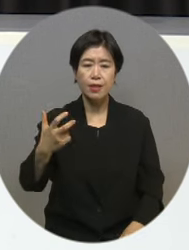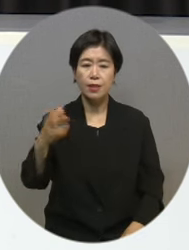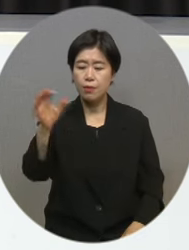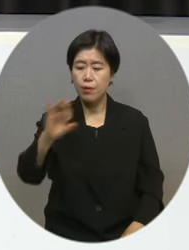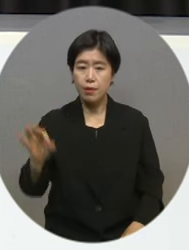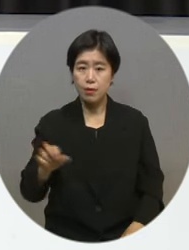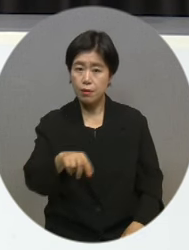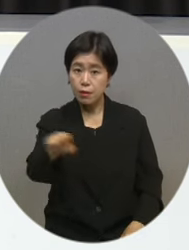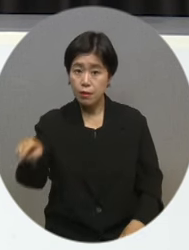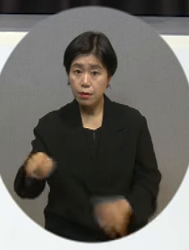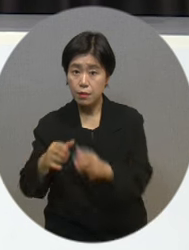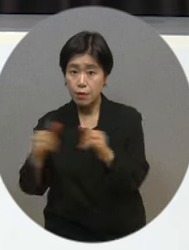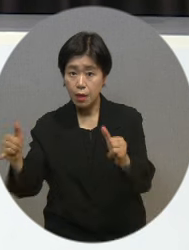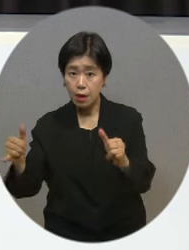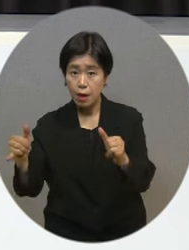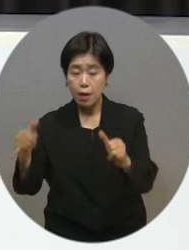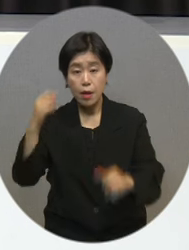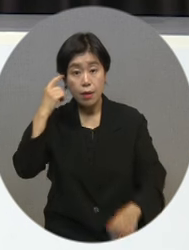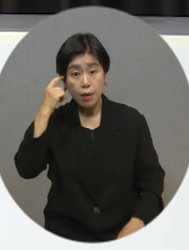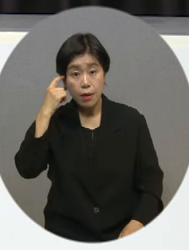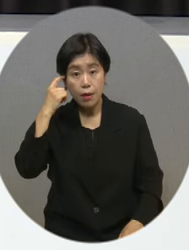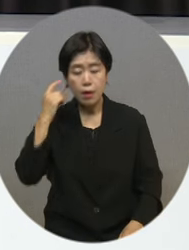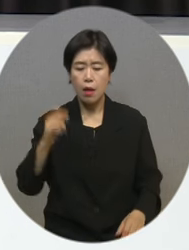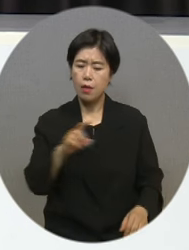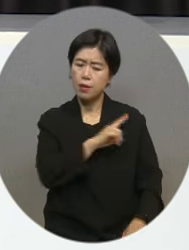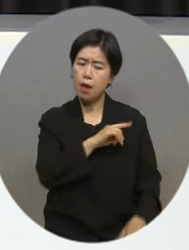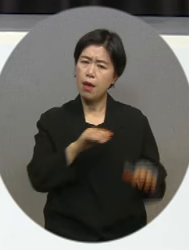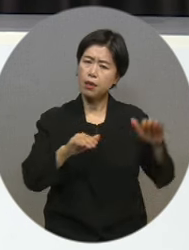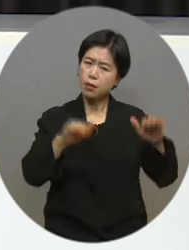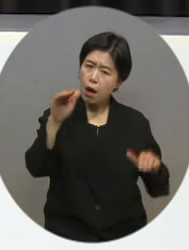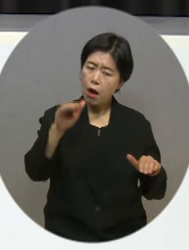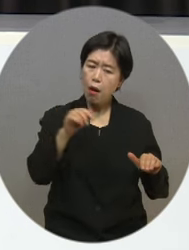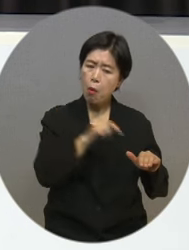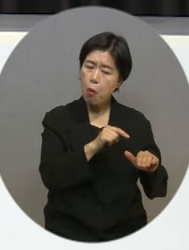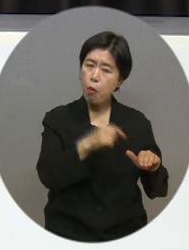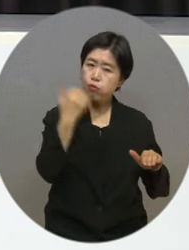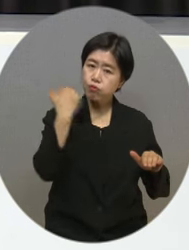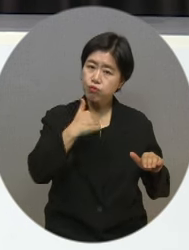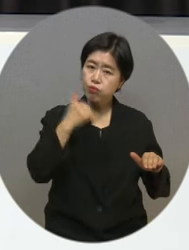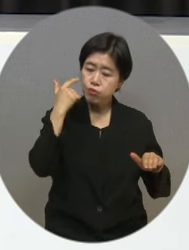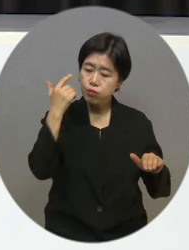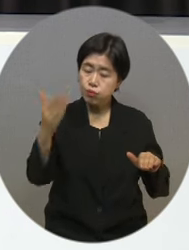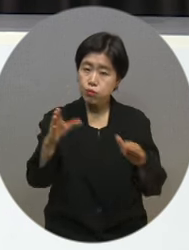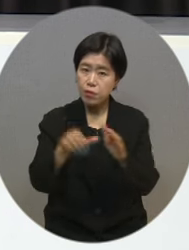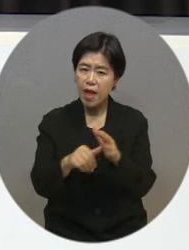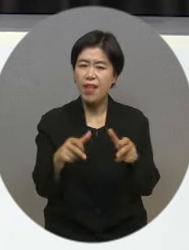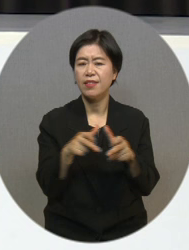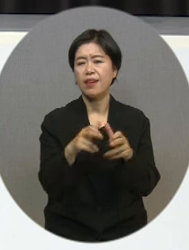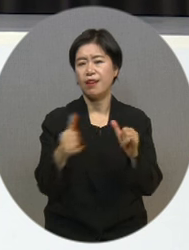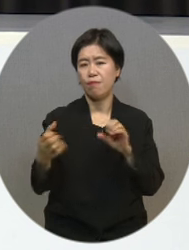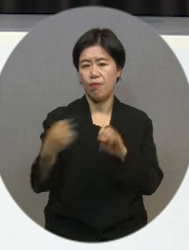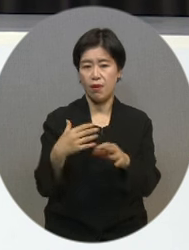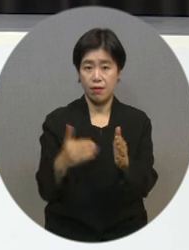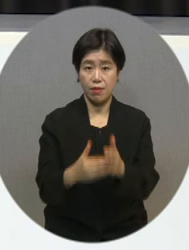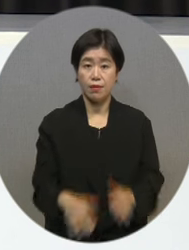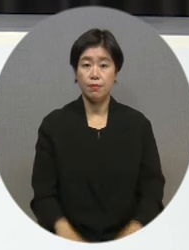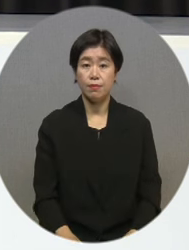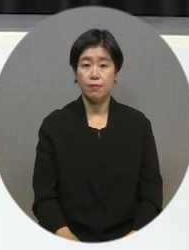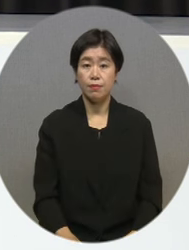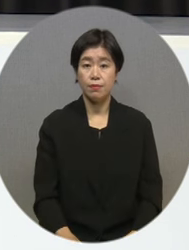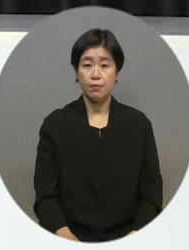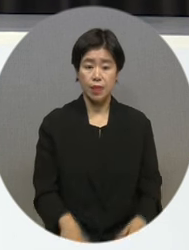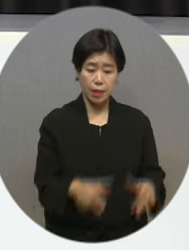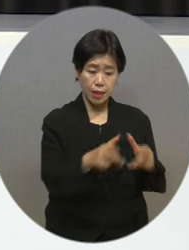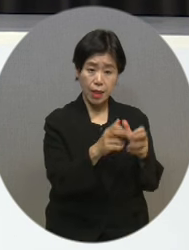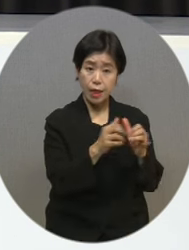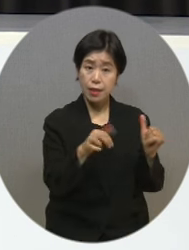가장 차별받는 사람은 장애인이다, 우리 사회에서. 이렇게 인식을 하고 계세요. 근데 그게 가장 기본적으로